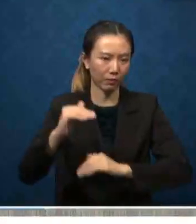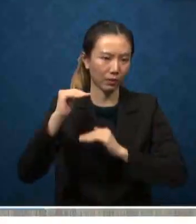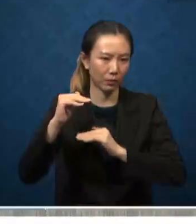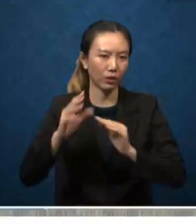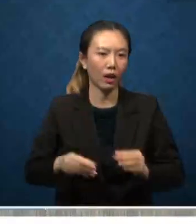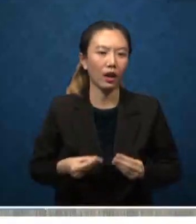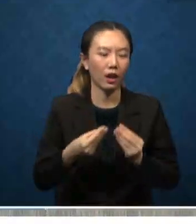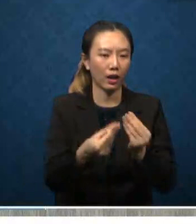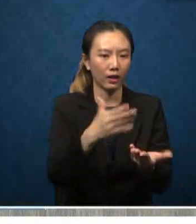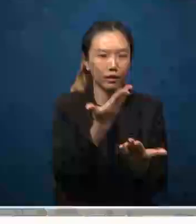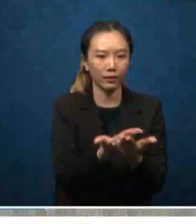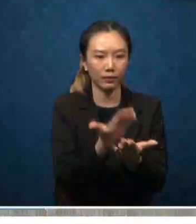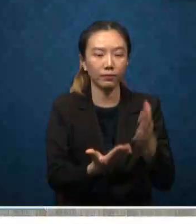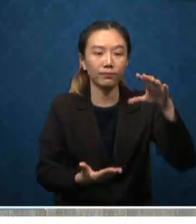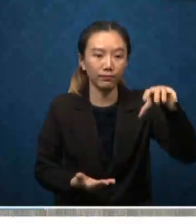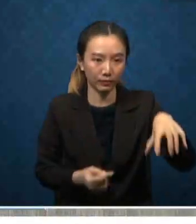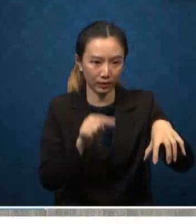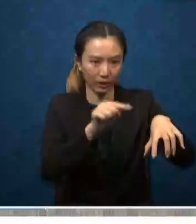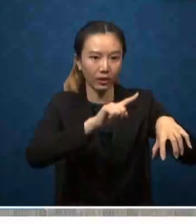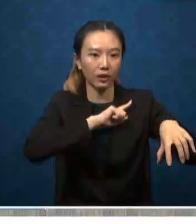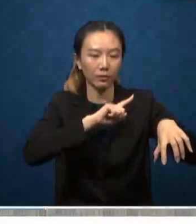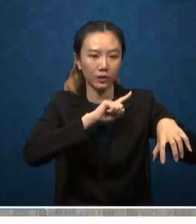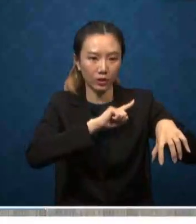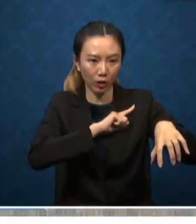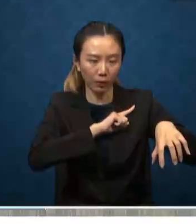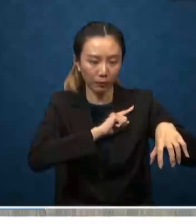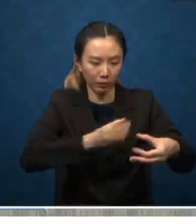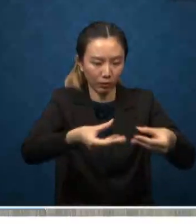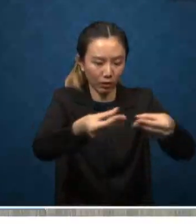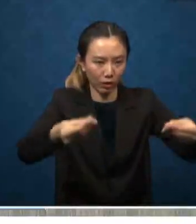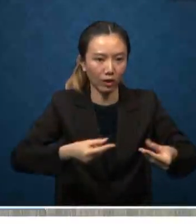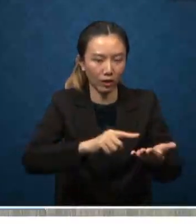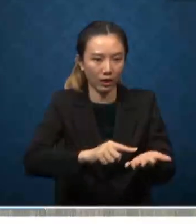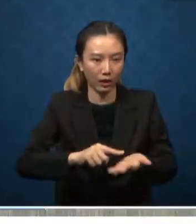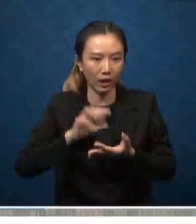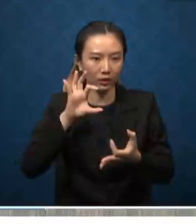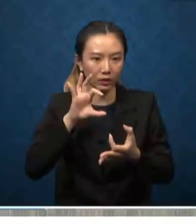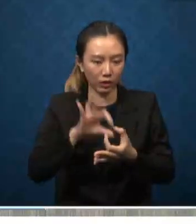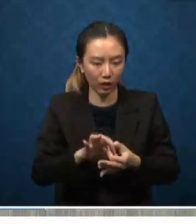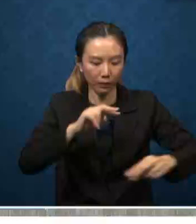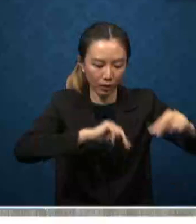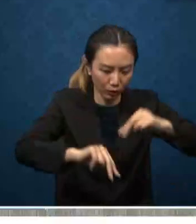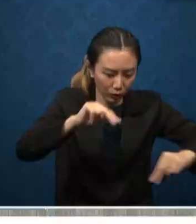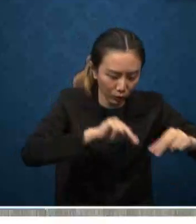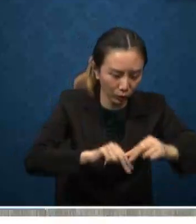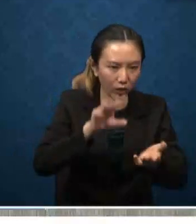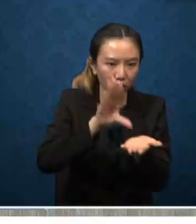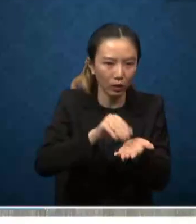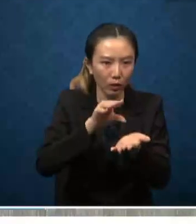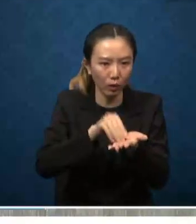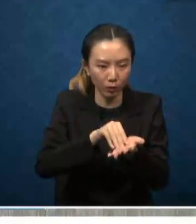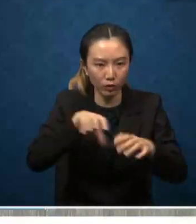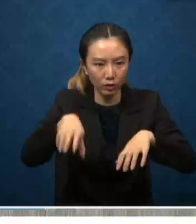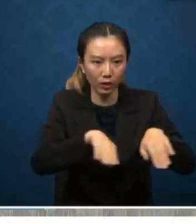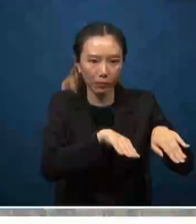การเงินซึ่งจะเป็นผู้ที่มีหน้าที่รายงานการตรวจสอบ และจัดเตรียมข้อมูลบัญ